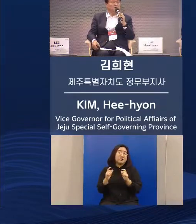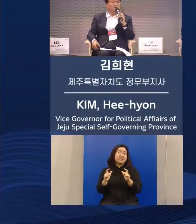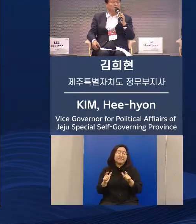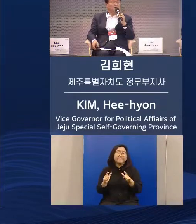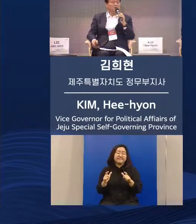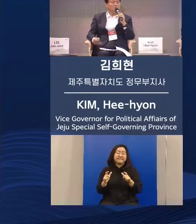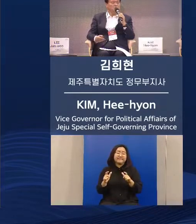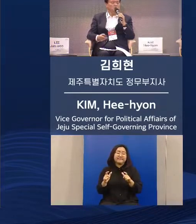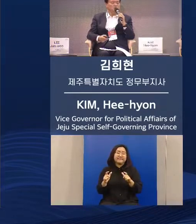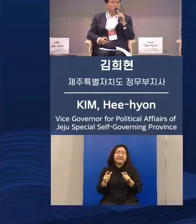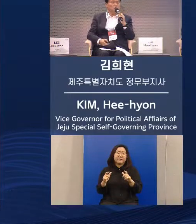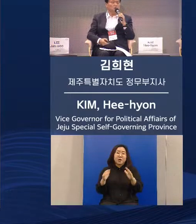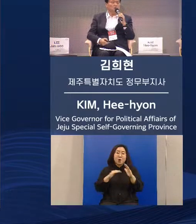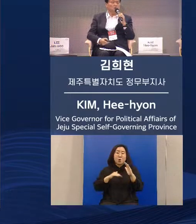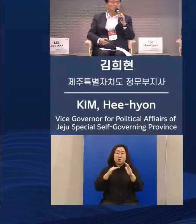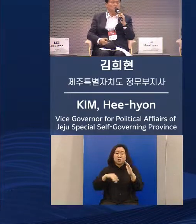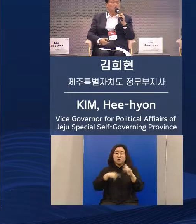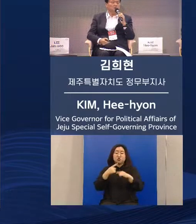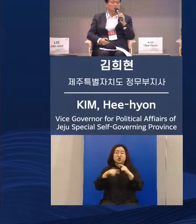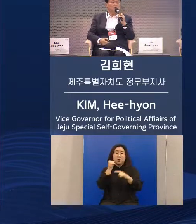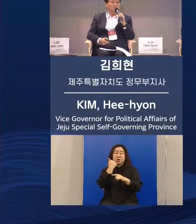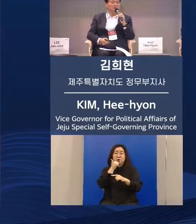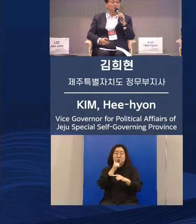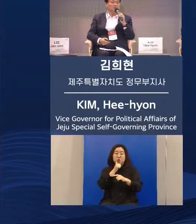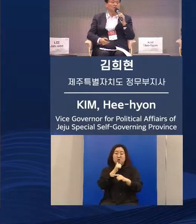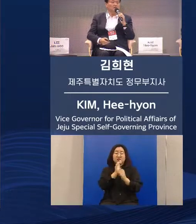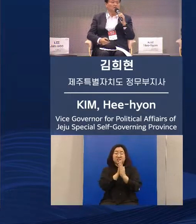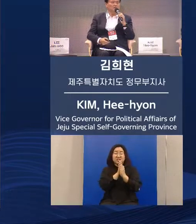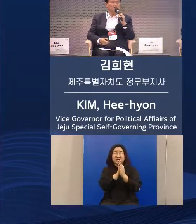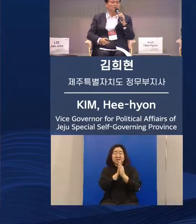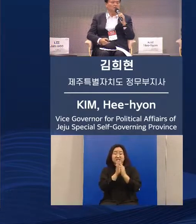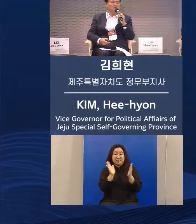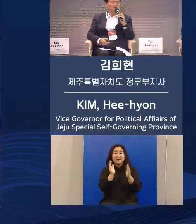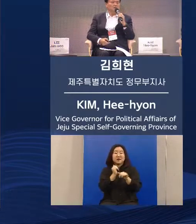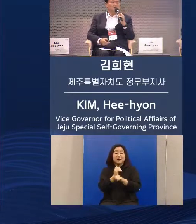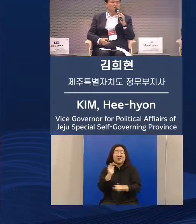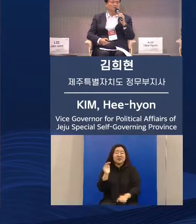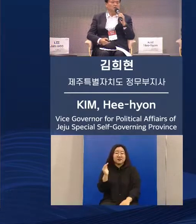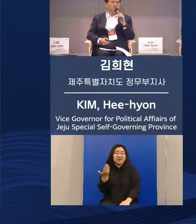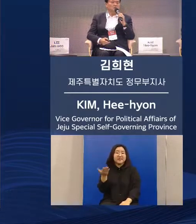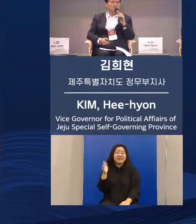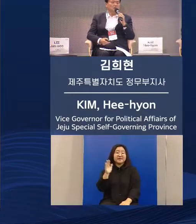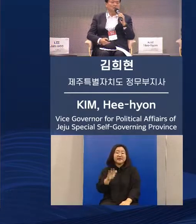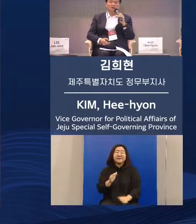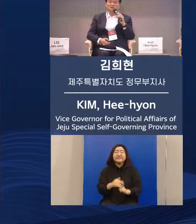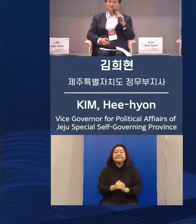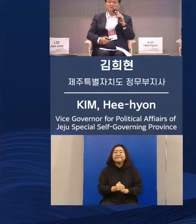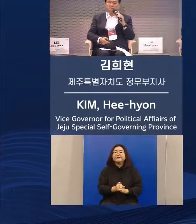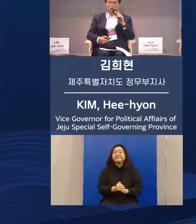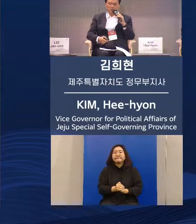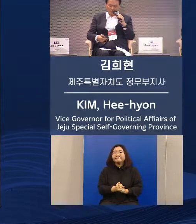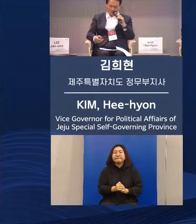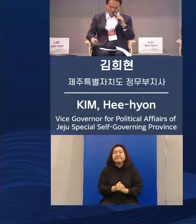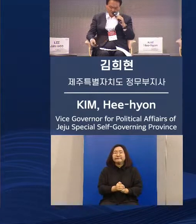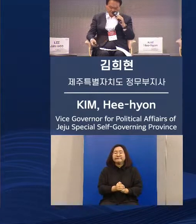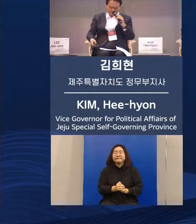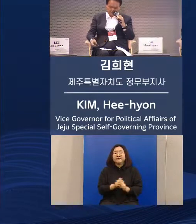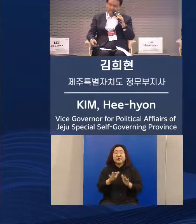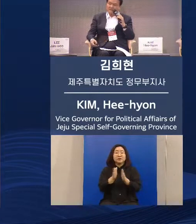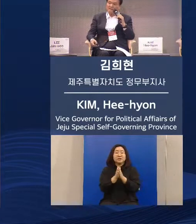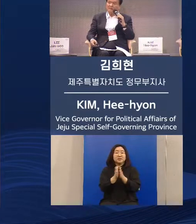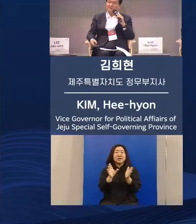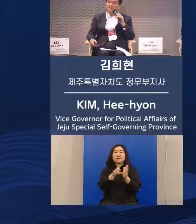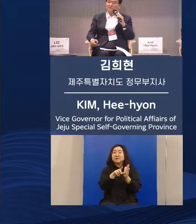이제 공적 수요 통역을 도입하게 됐는데요. 제주도 So like mentioned, Jeju